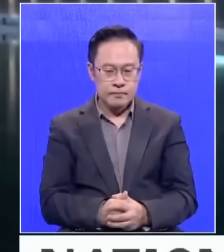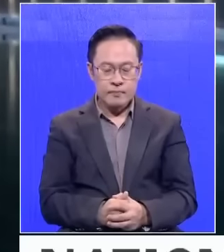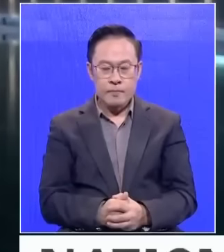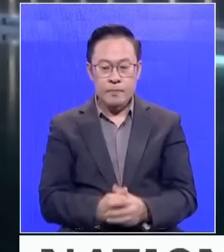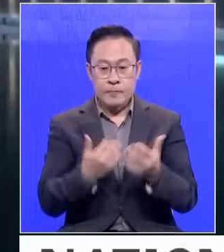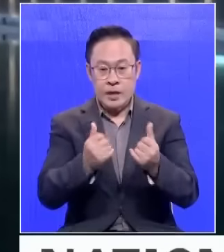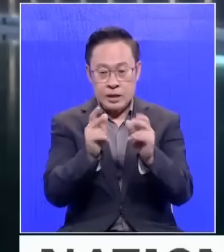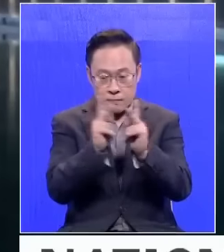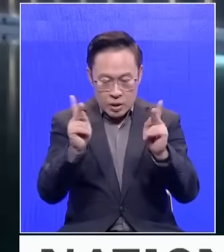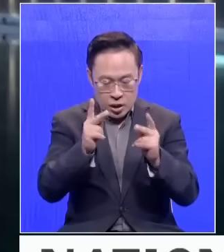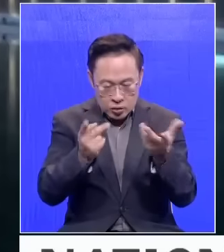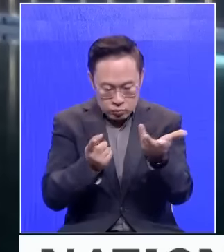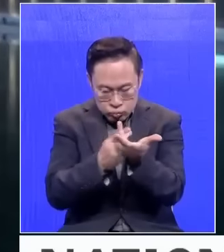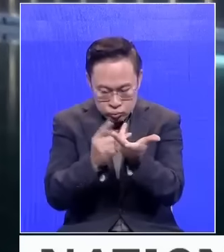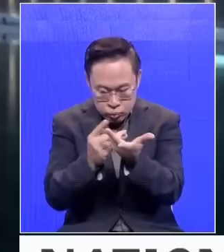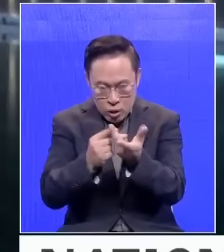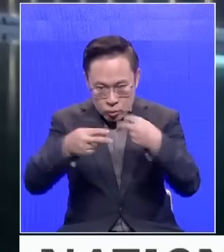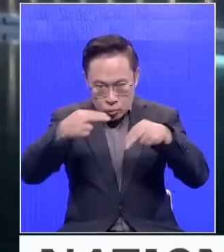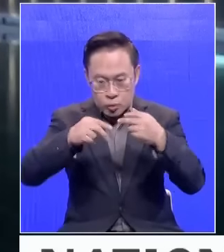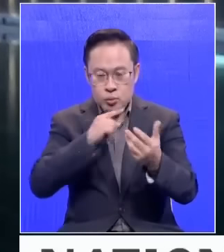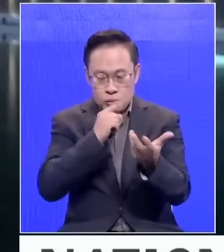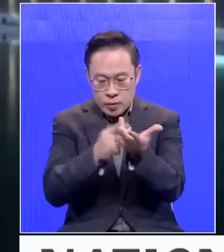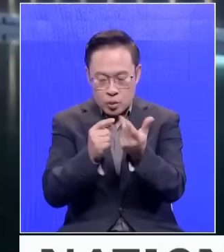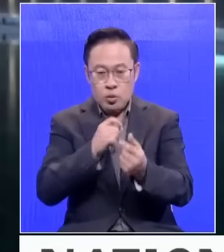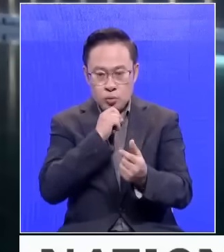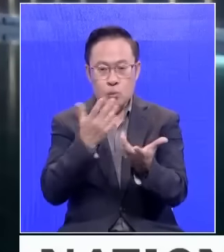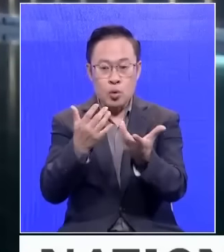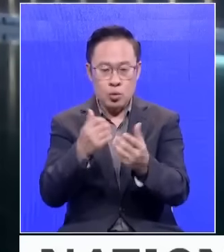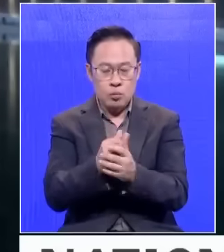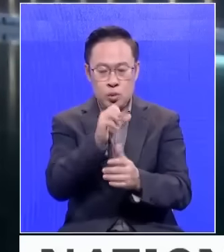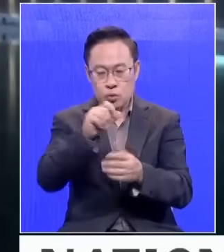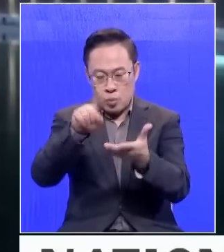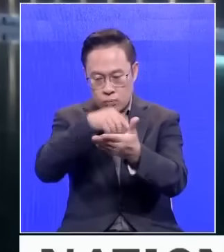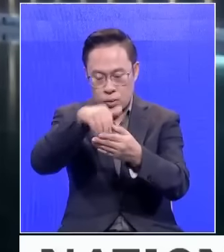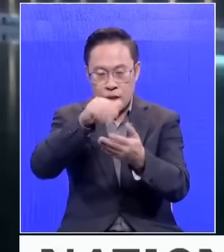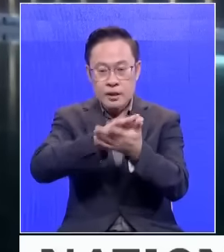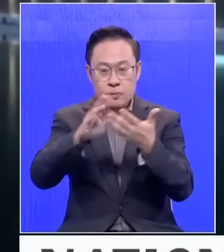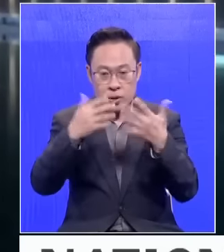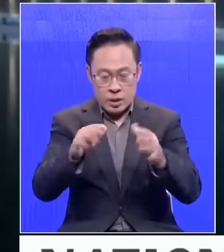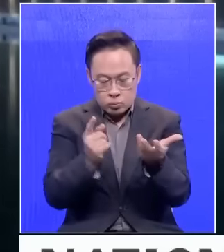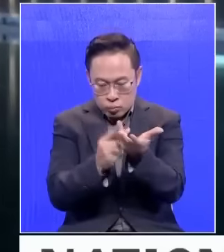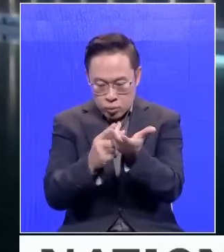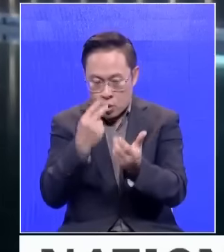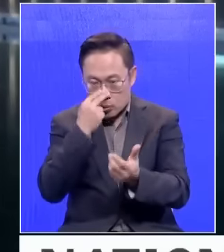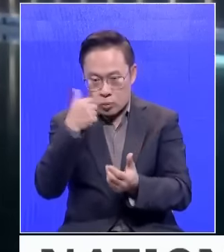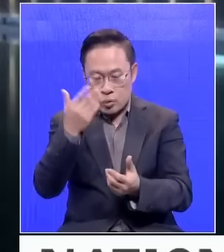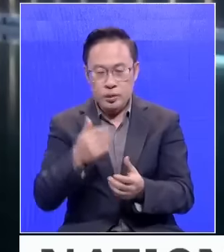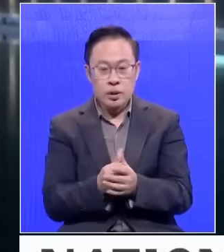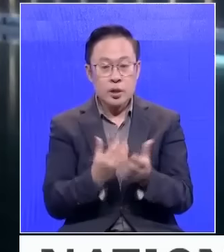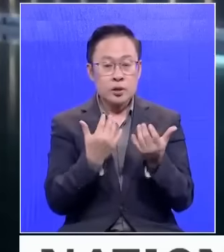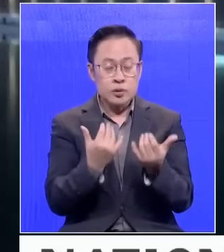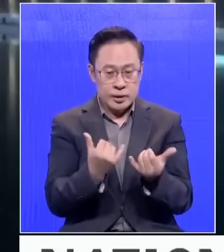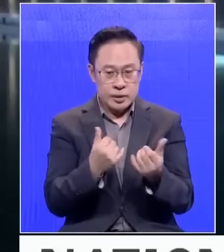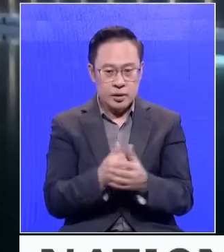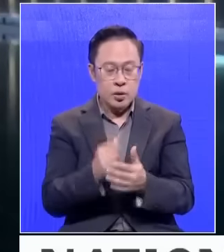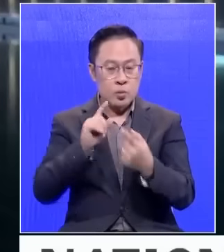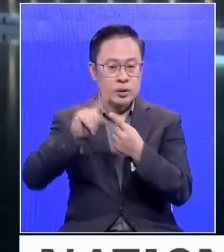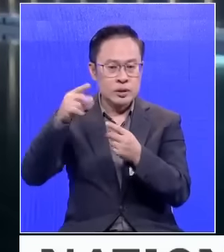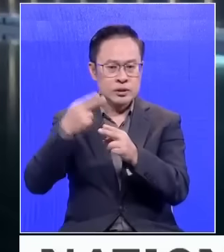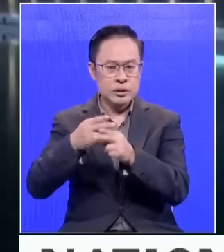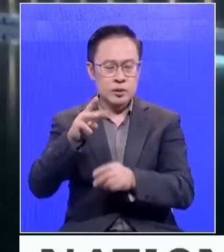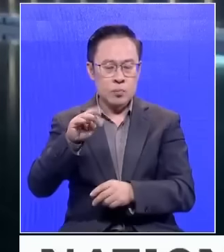กรรมการตรวจนับคะแนนก็อยู่ระหว่างการนับคะแนนหลังจากที่สวได้มีการลงคะแนนแบบลับไปแล้วนะครับซึ่งก็ปรากฏว่าคะแนนของนายมงคลนั้นขณะนี้